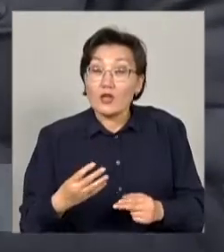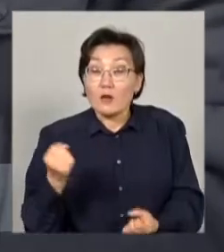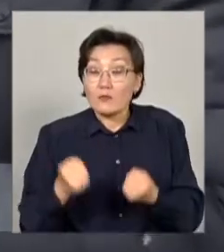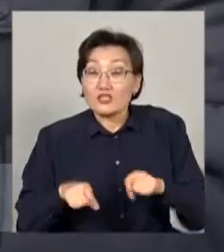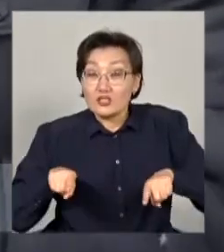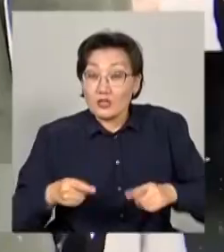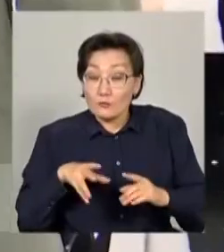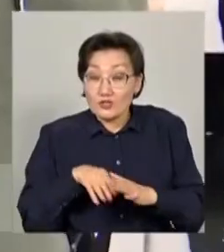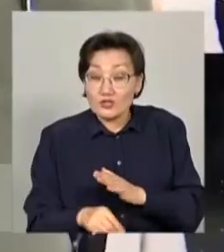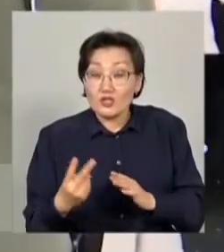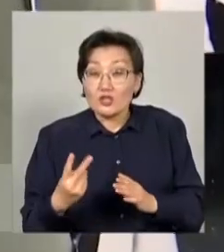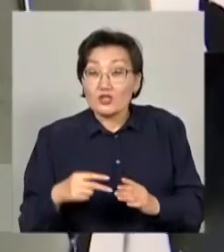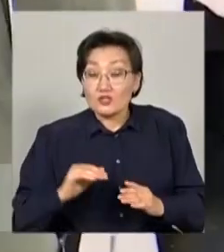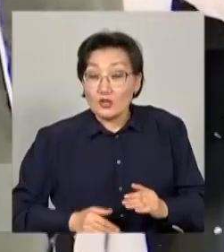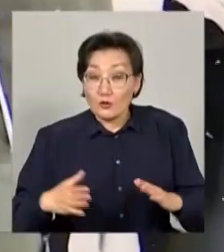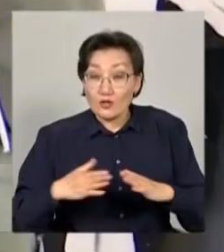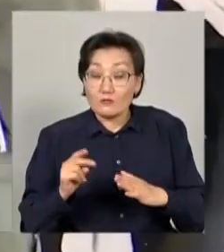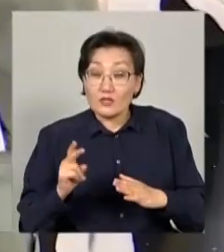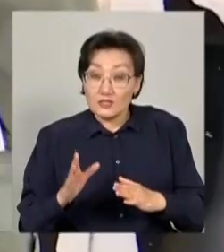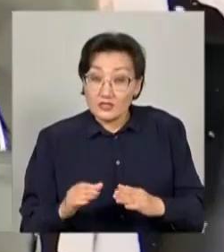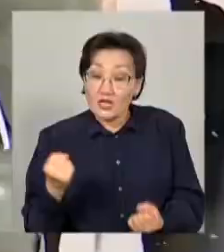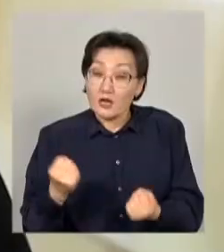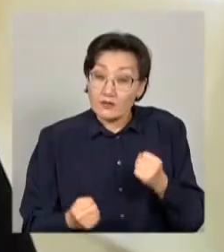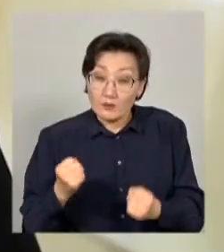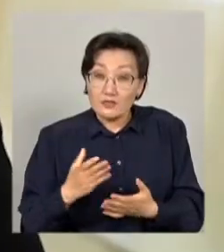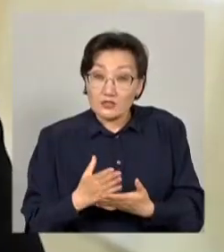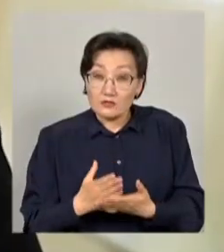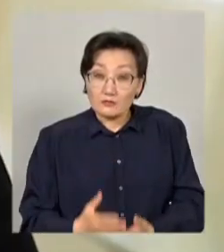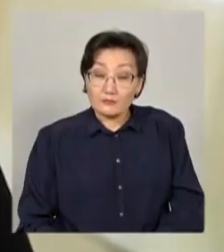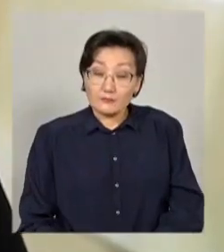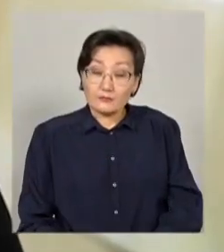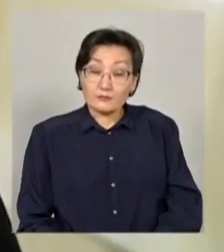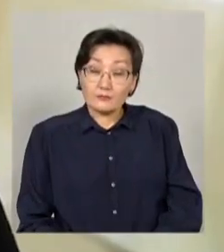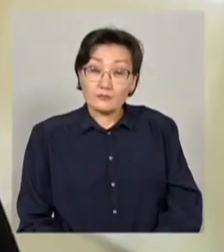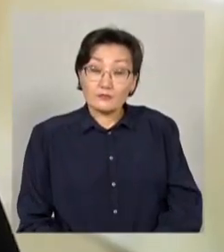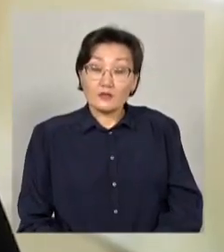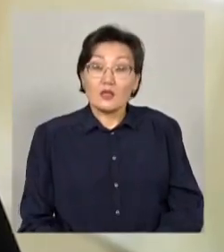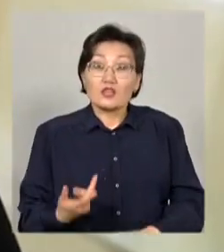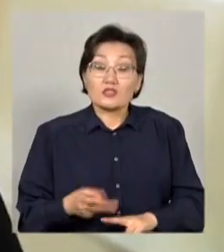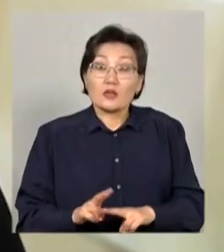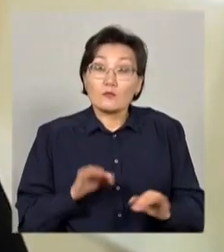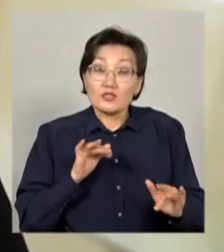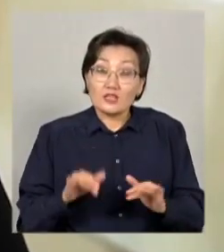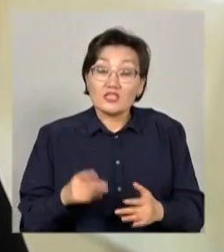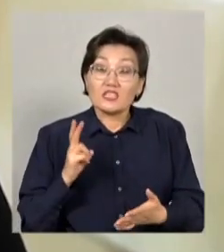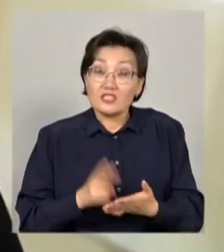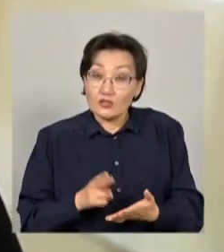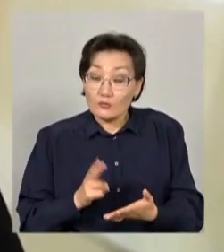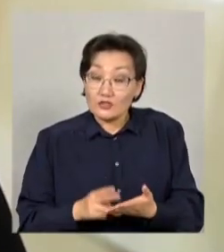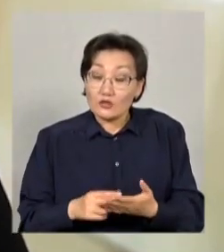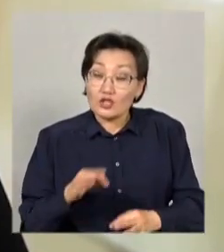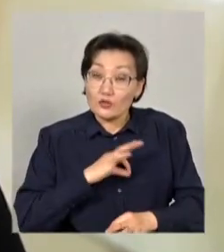тәркіледі. Оның ішінде жеке үйлер, пәтерлер, автомобильдер бар. Судьба вещественных доказательств. Осы іс бойынша заттай